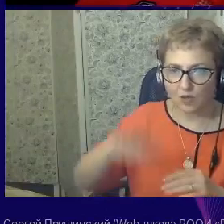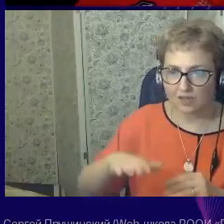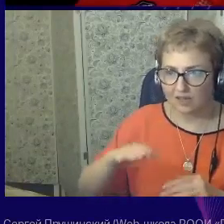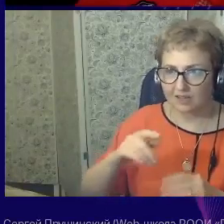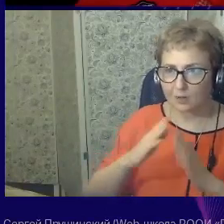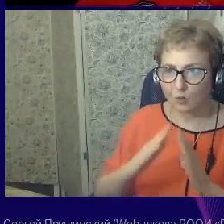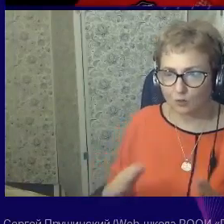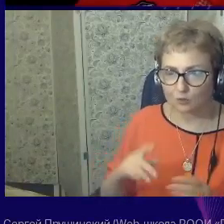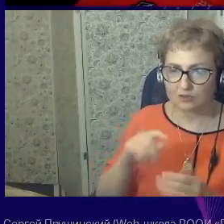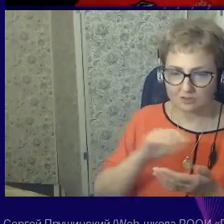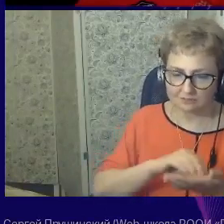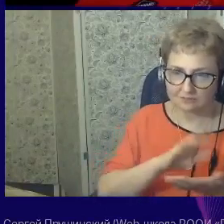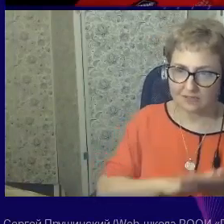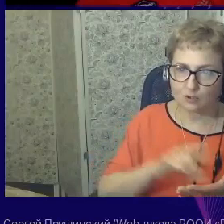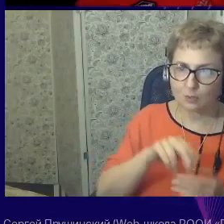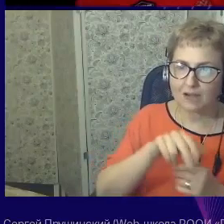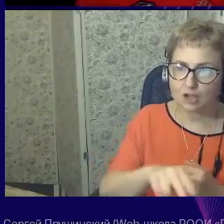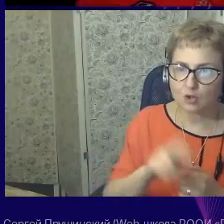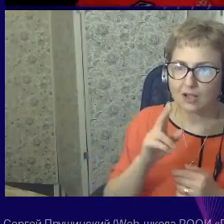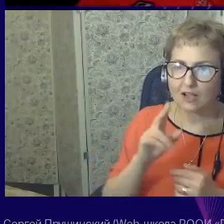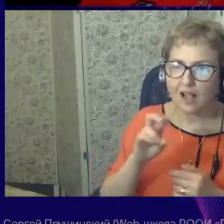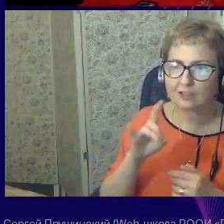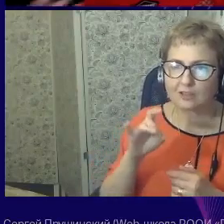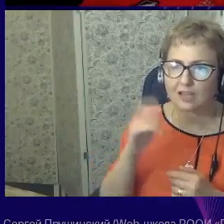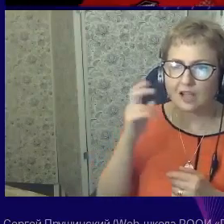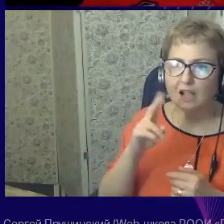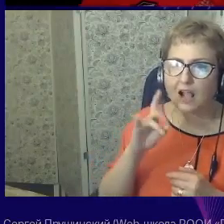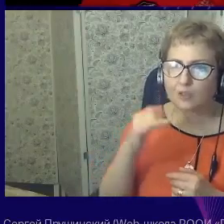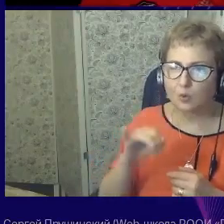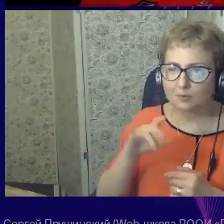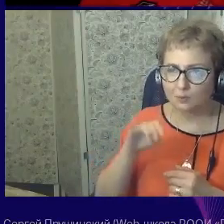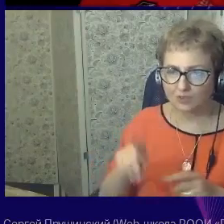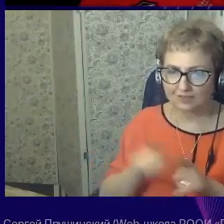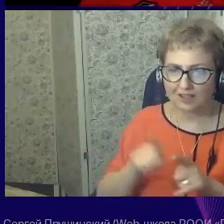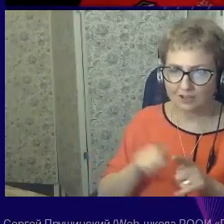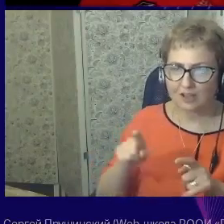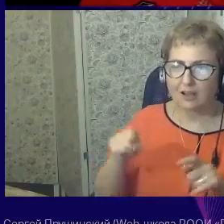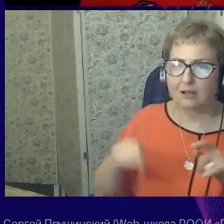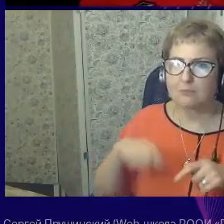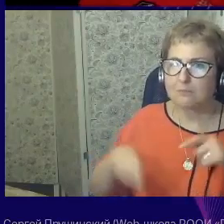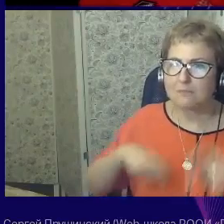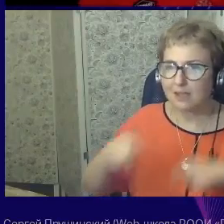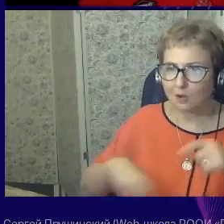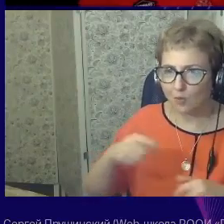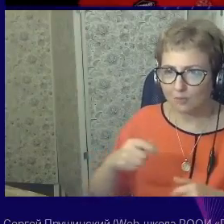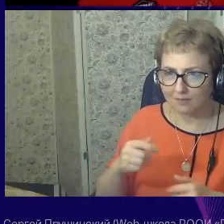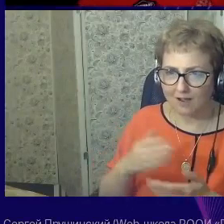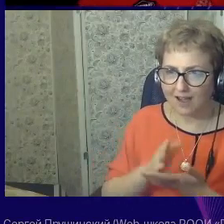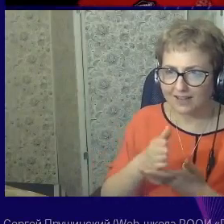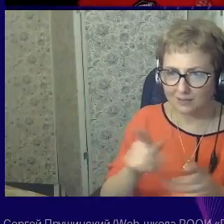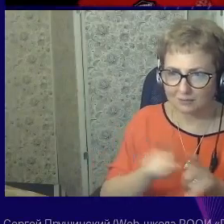в карточке, что он прошел этот контрольный пункт. Но здесь уже вот это ориентирование, оно схоже с бегом, ориентированием бегом,